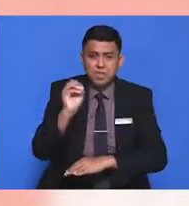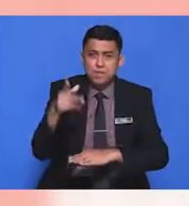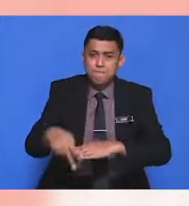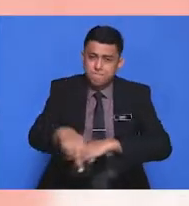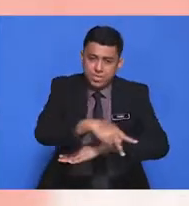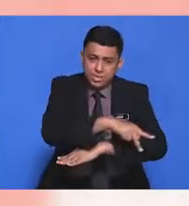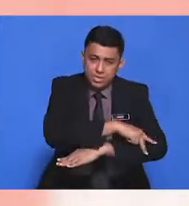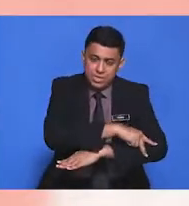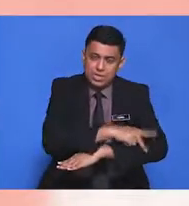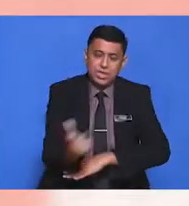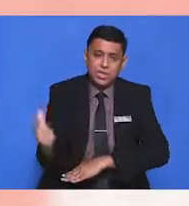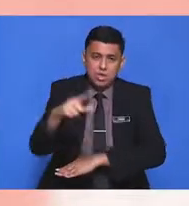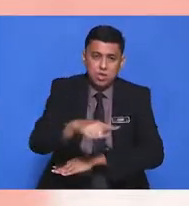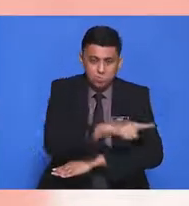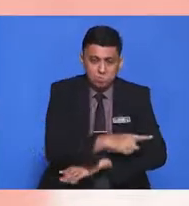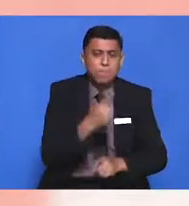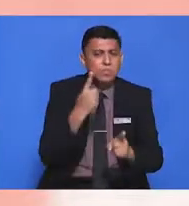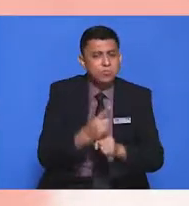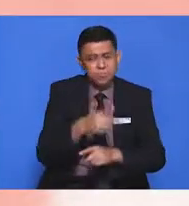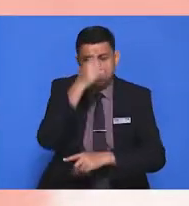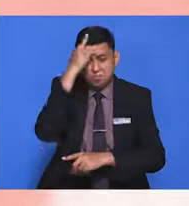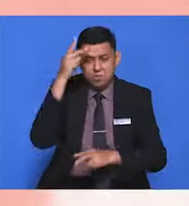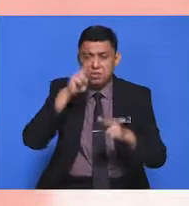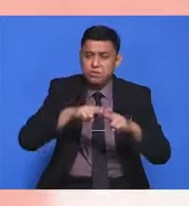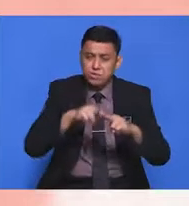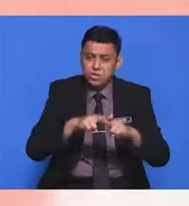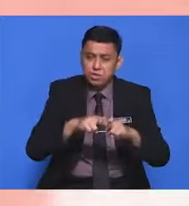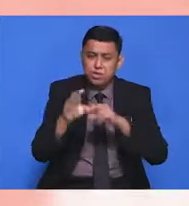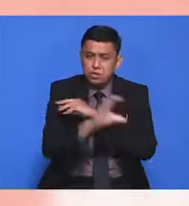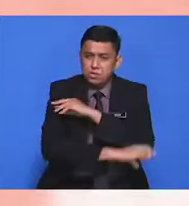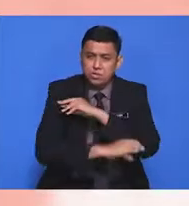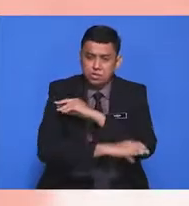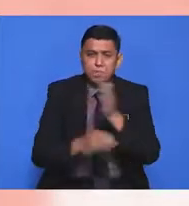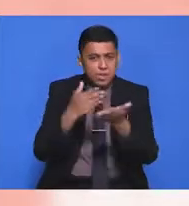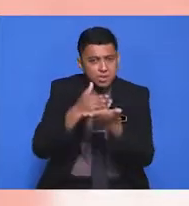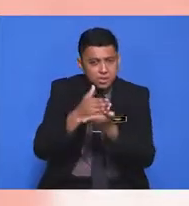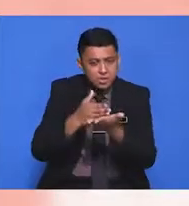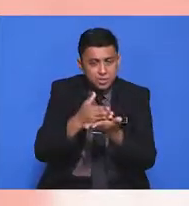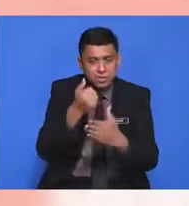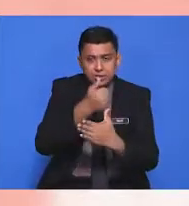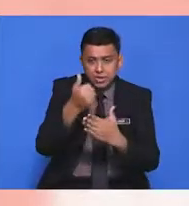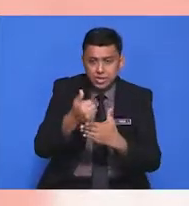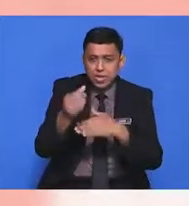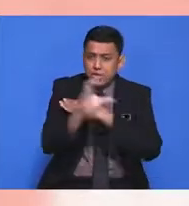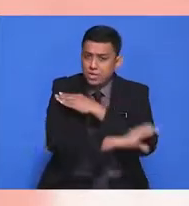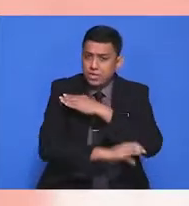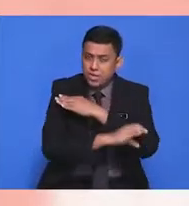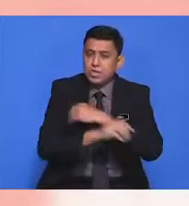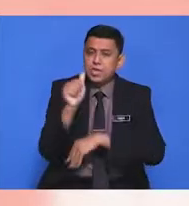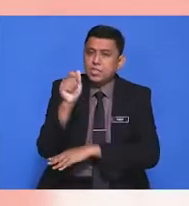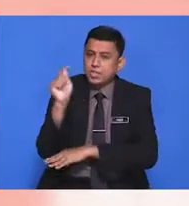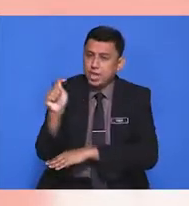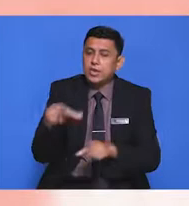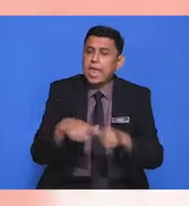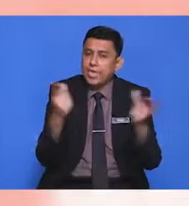laut. Betul murid-murid, kerana kedudukan negaranya yang berada di tengah-tengah antara negara-negara Asia Tenggara yang